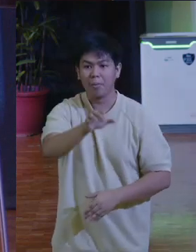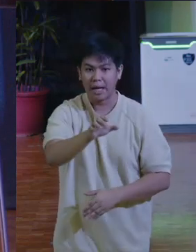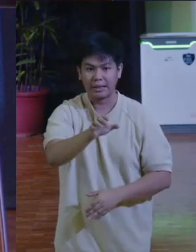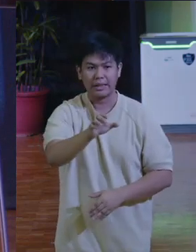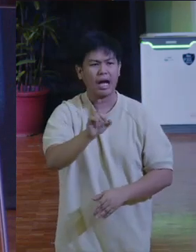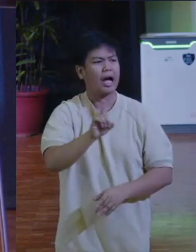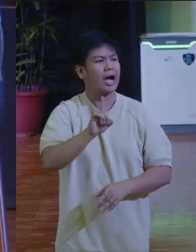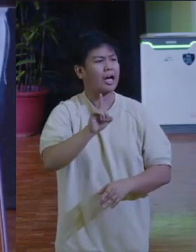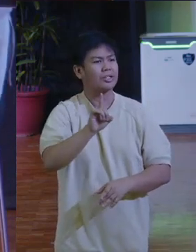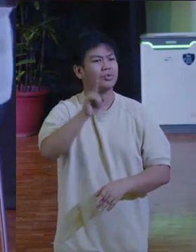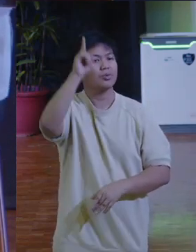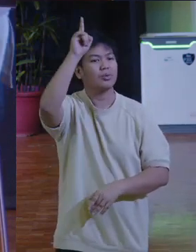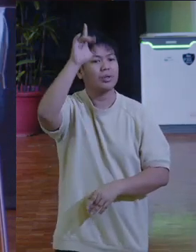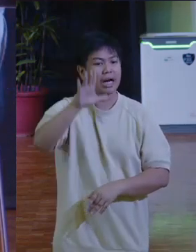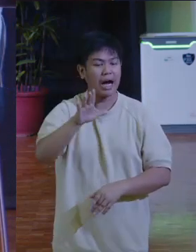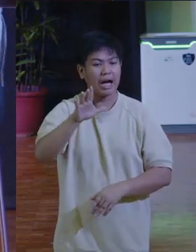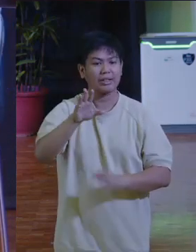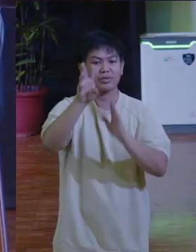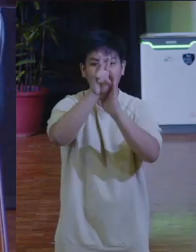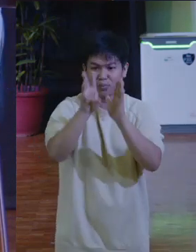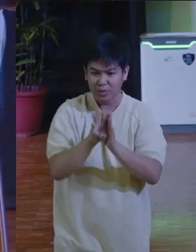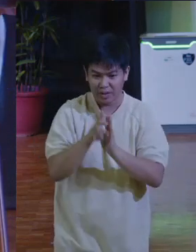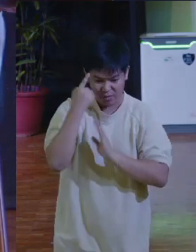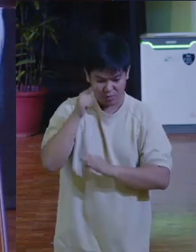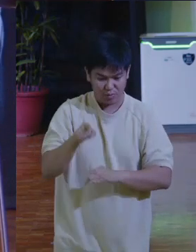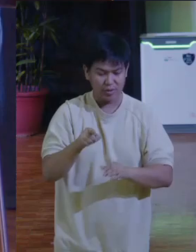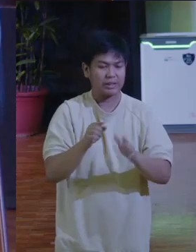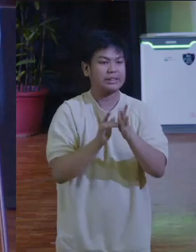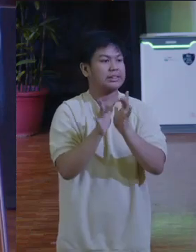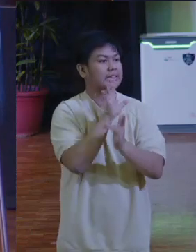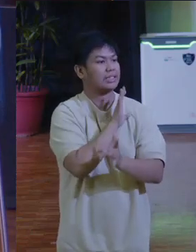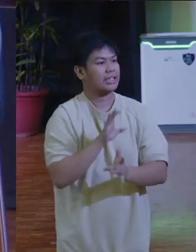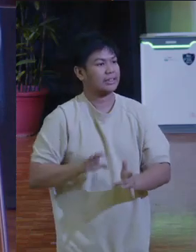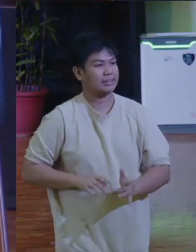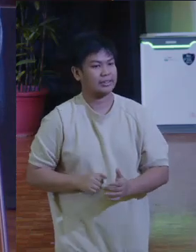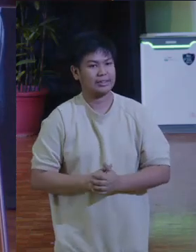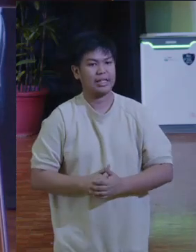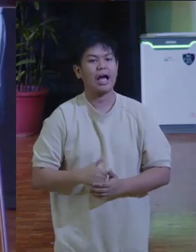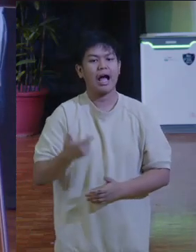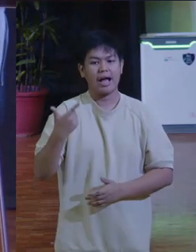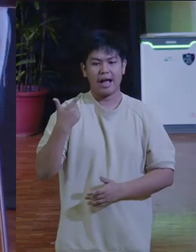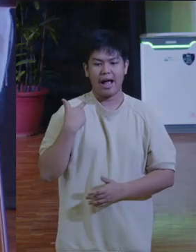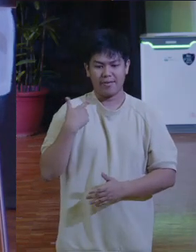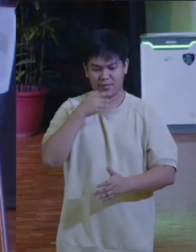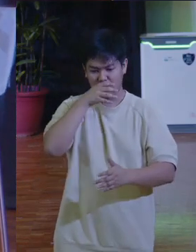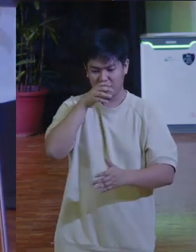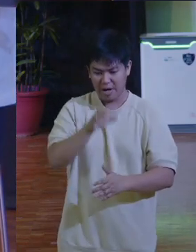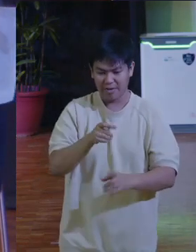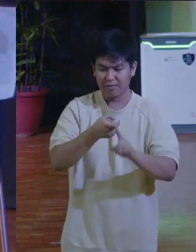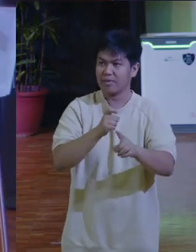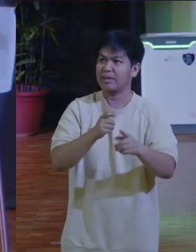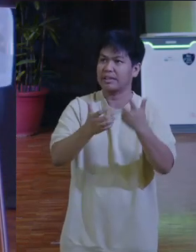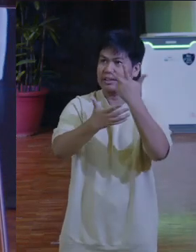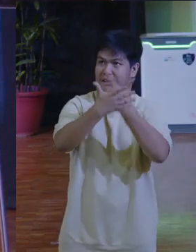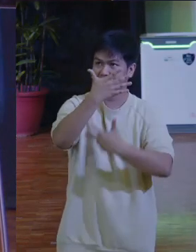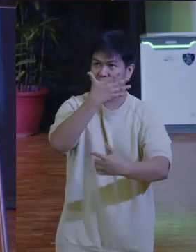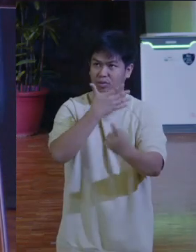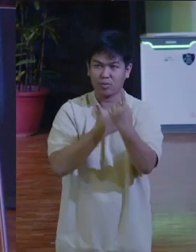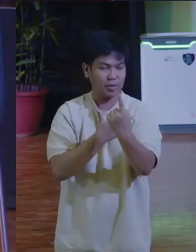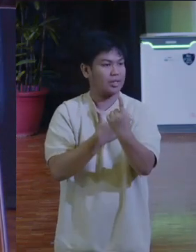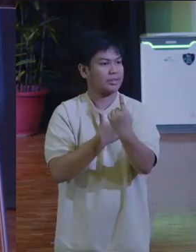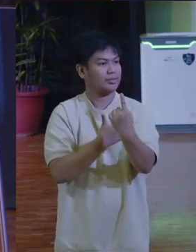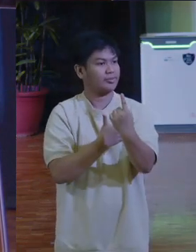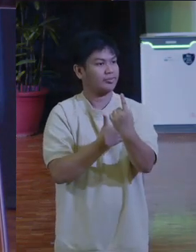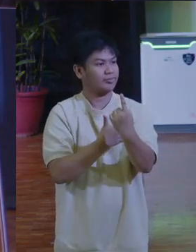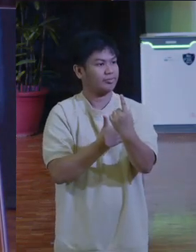ay galing sa Trinity, from the Trinity. No? Makikita niyo yung first verse ng chapter 61